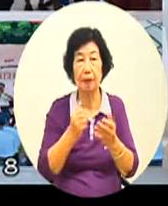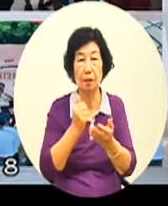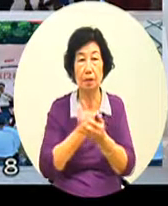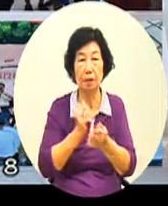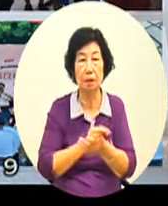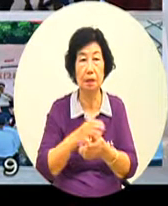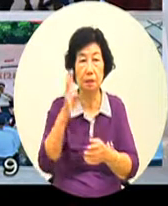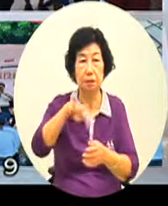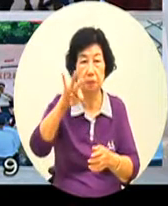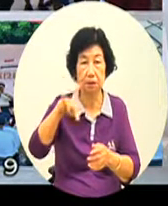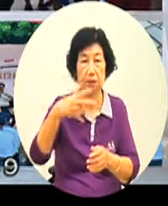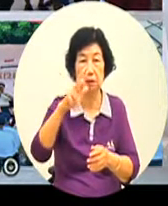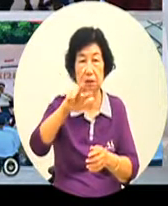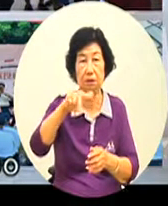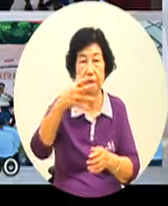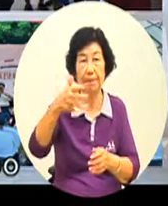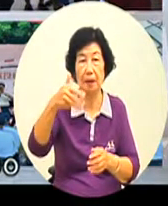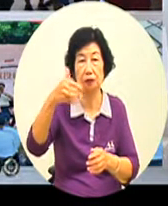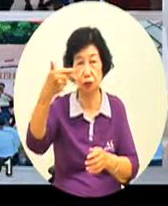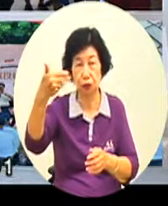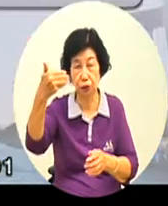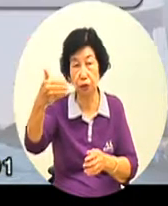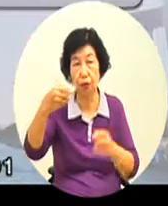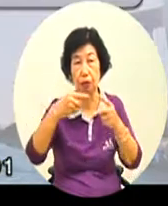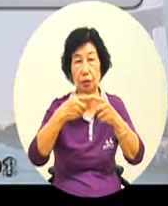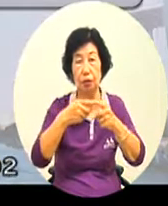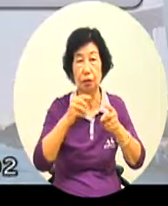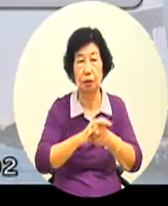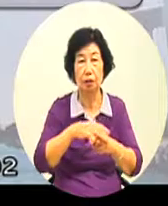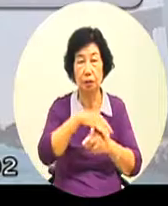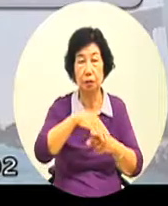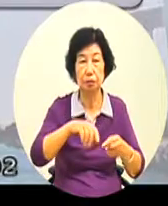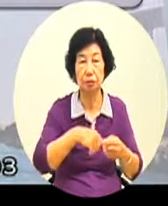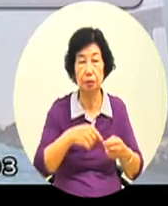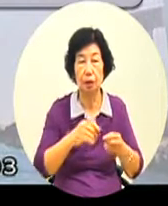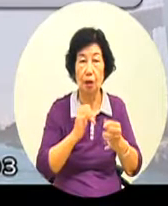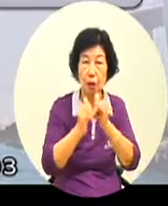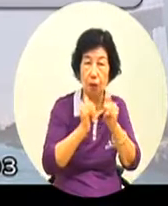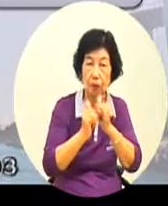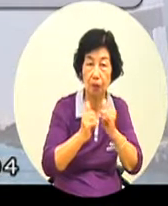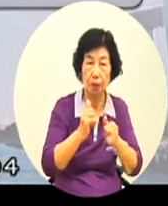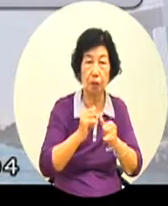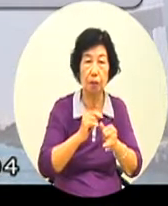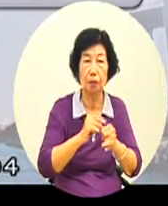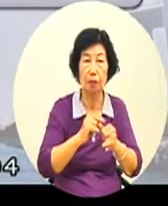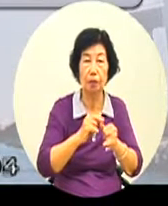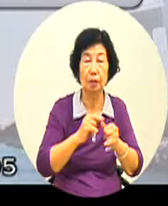4710人次。在全民防卫动员准备业务方面，